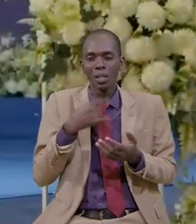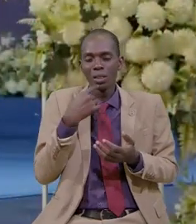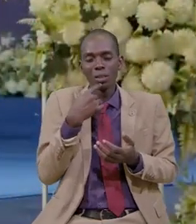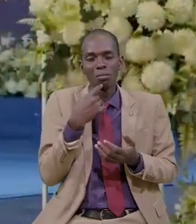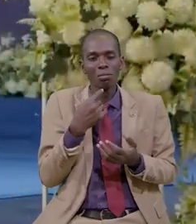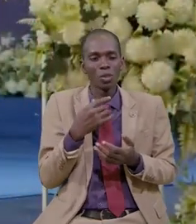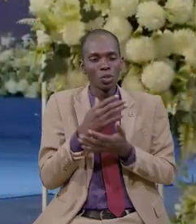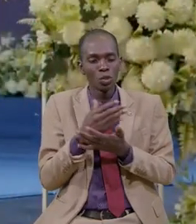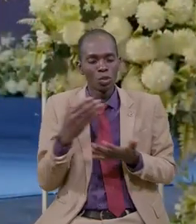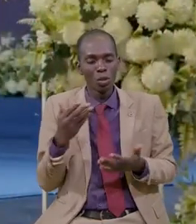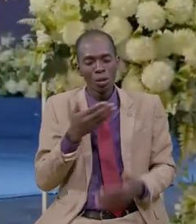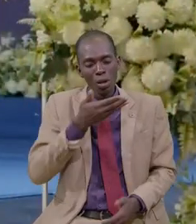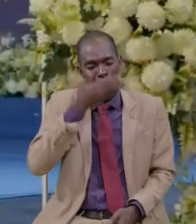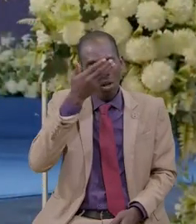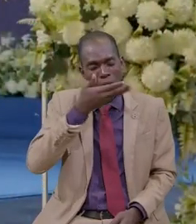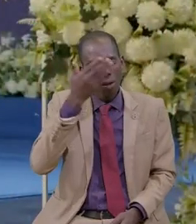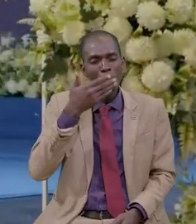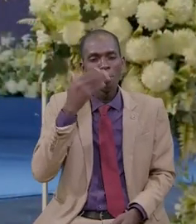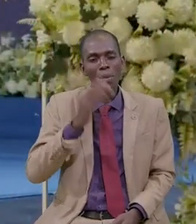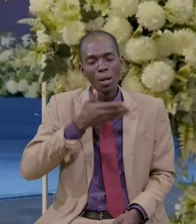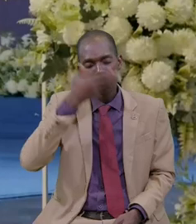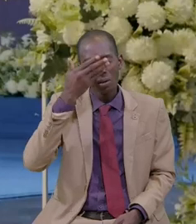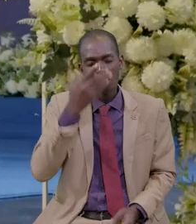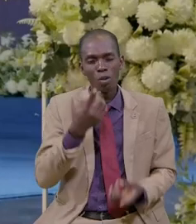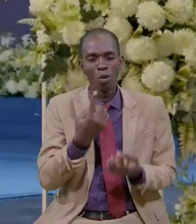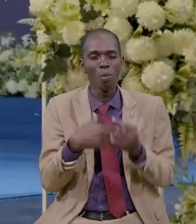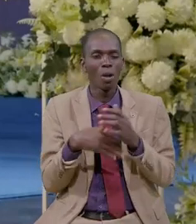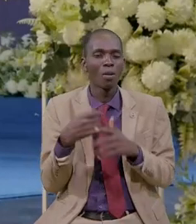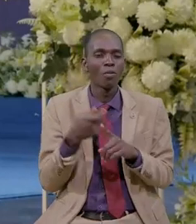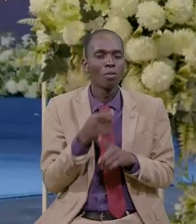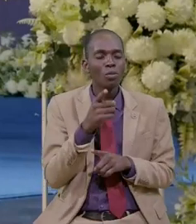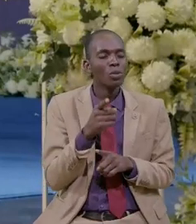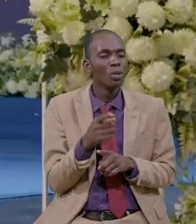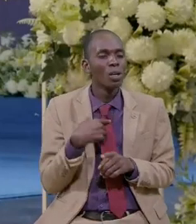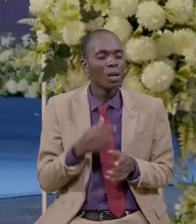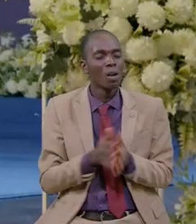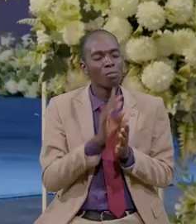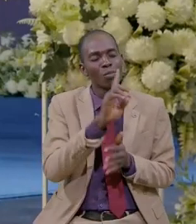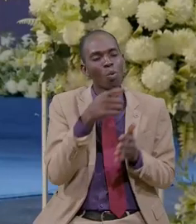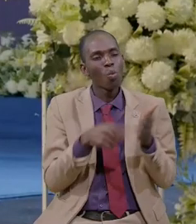dis, je sens des odeurs de ta bouche. C'est quoi? Il dit, oh pasteur,